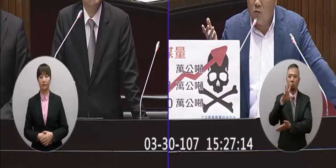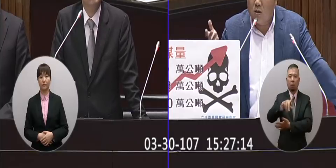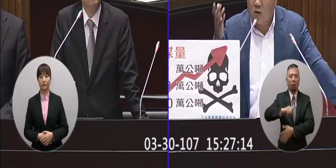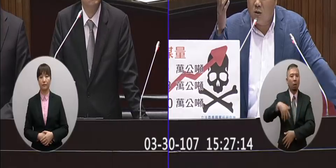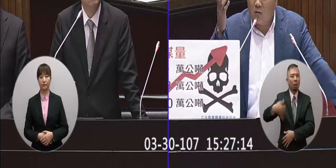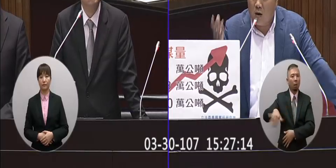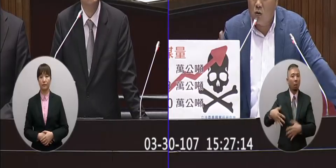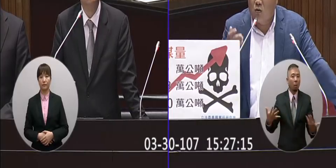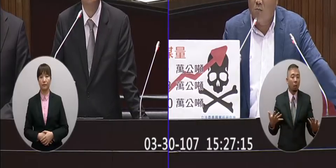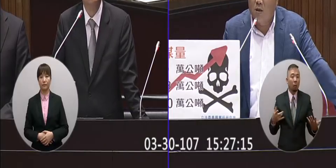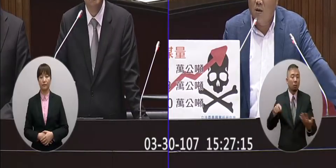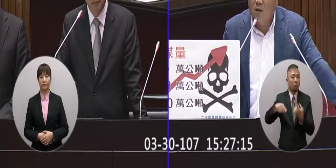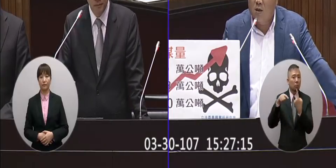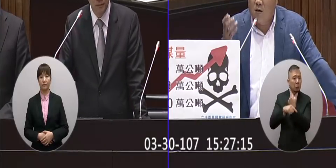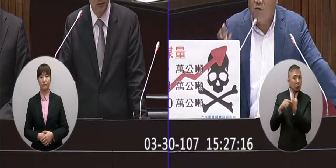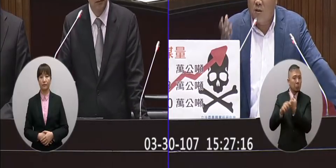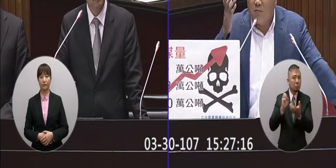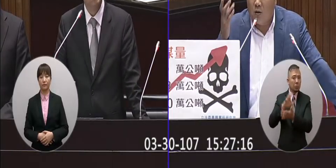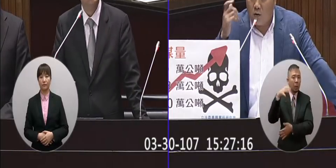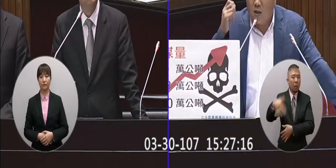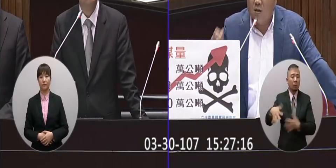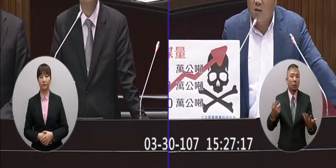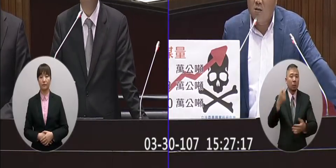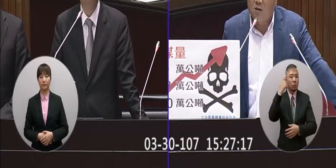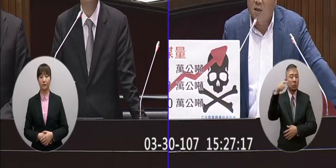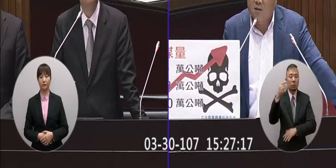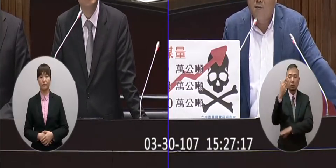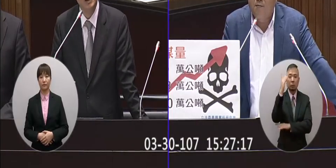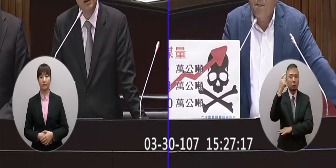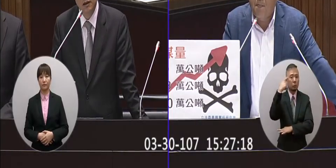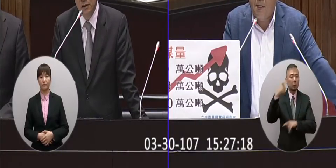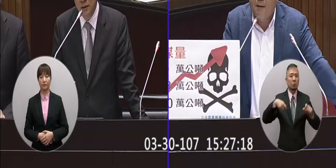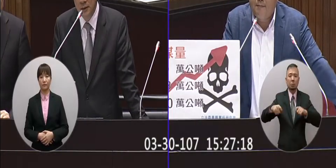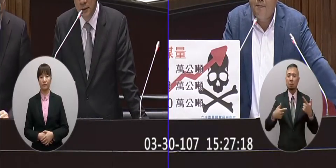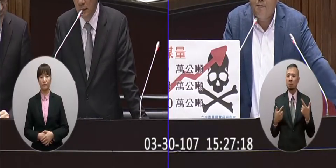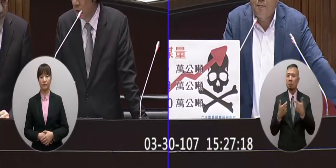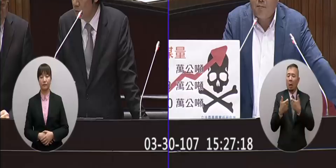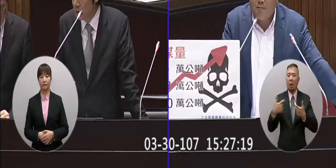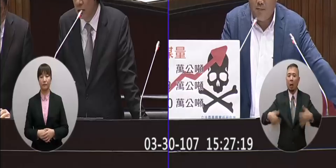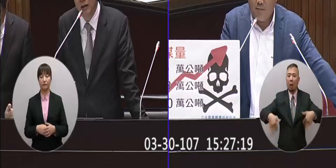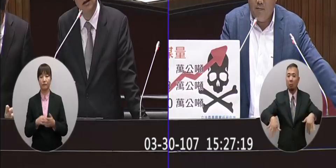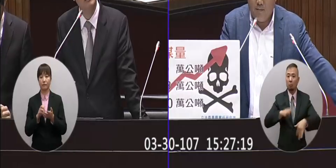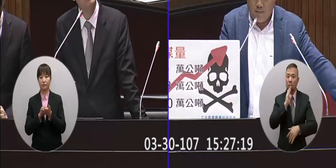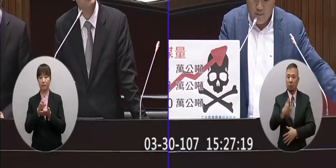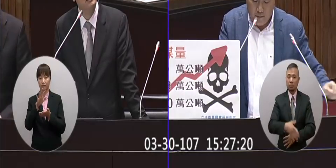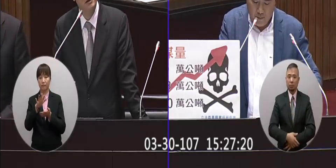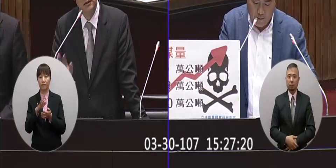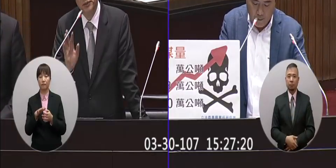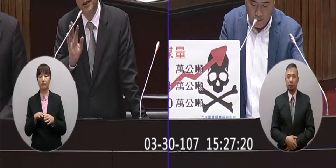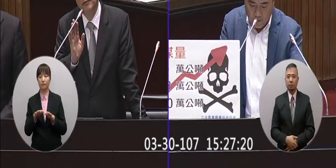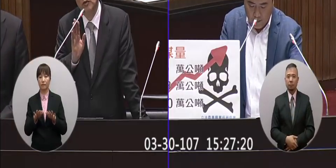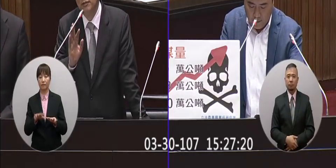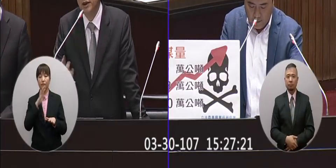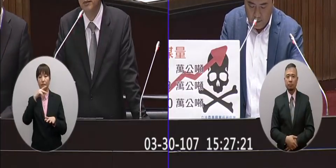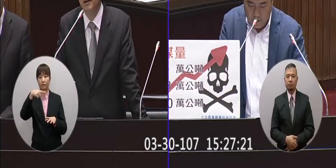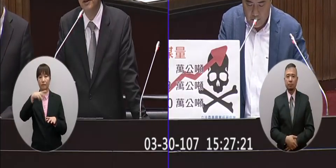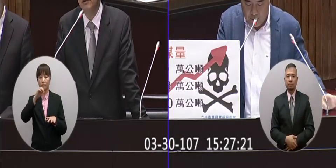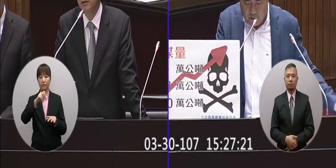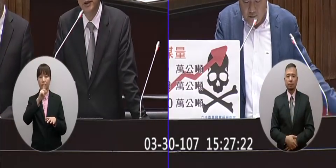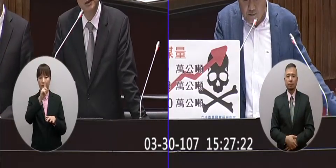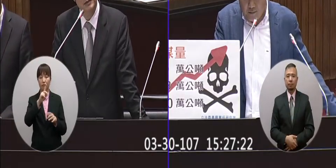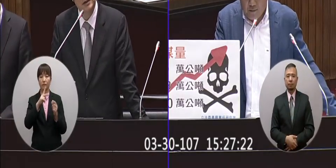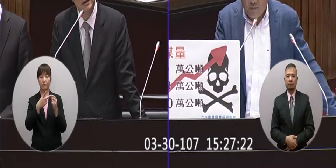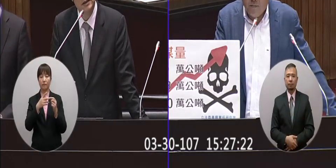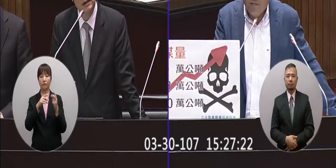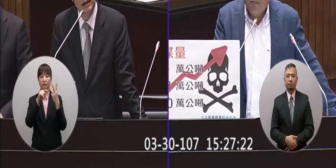究没有出炉，是不是就告诉我们政府是没有对策的？是不是这样子？ 跟研委员报告哈，就是 PM1、